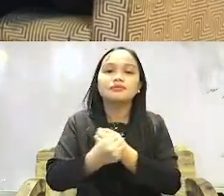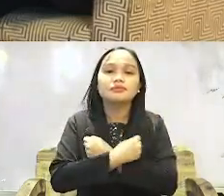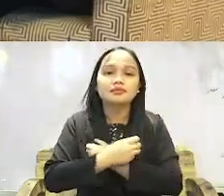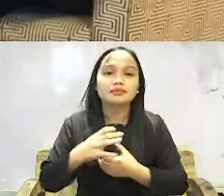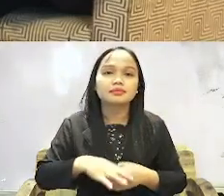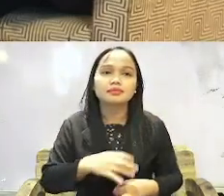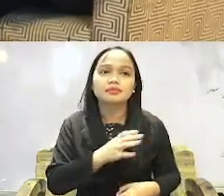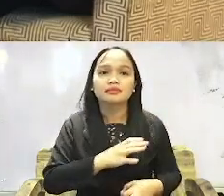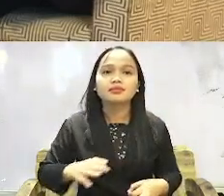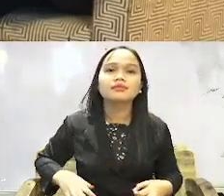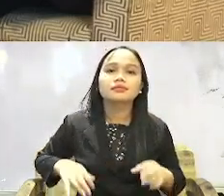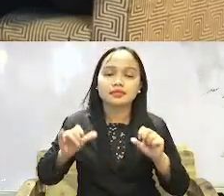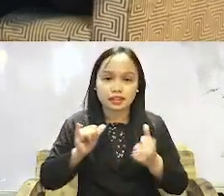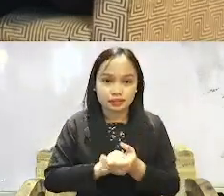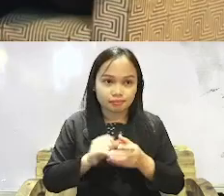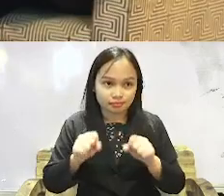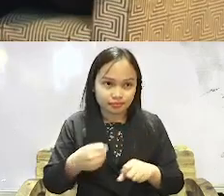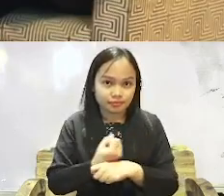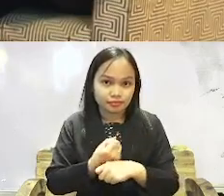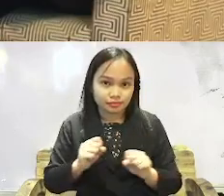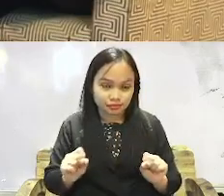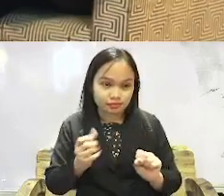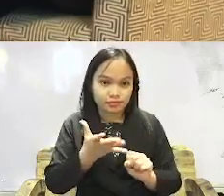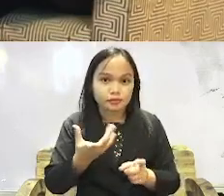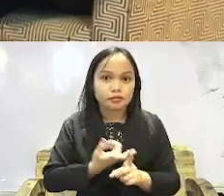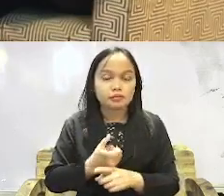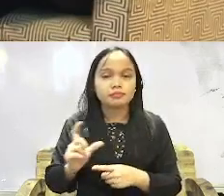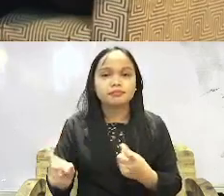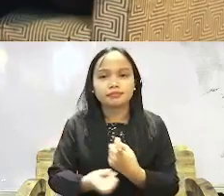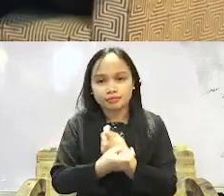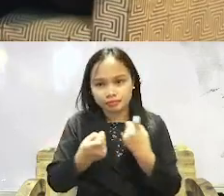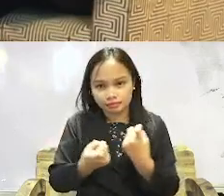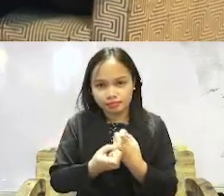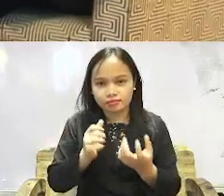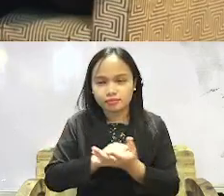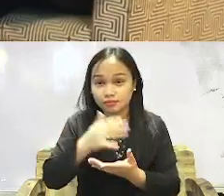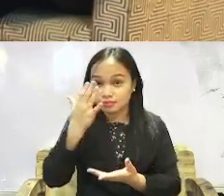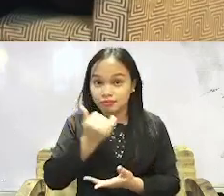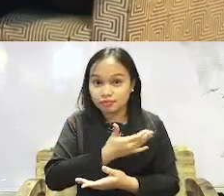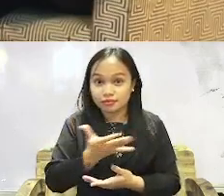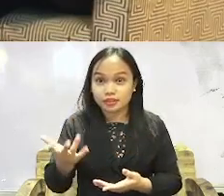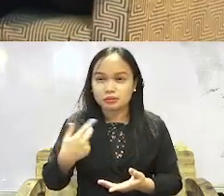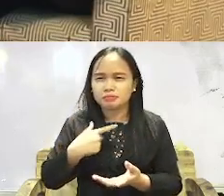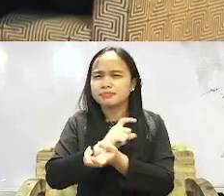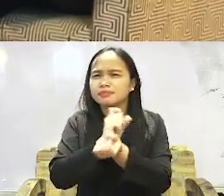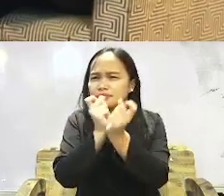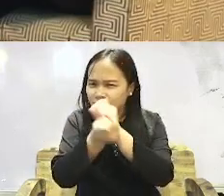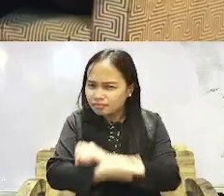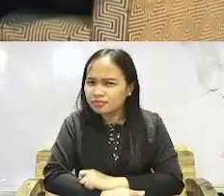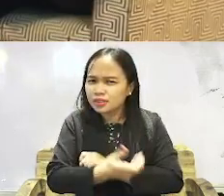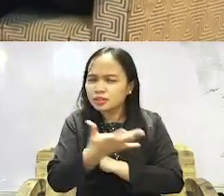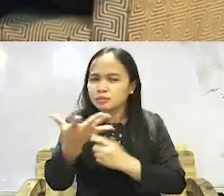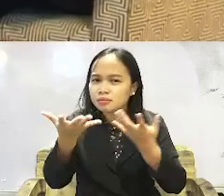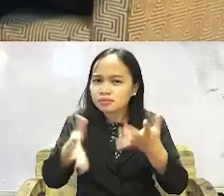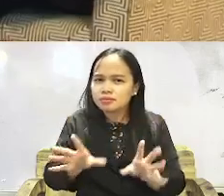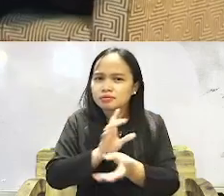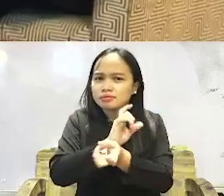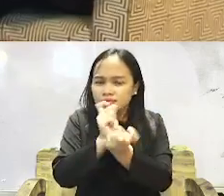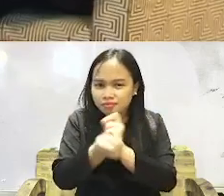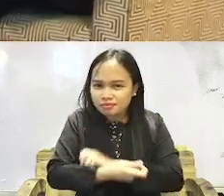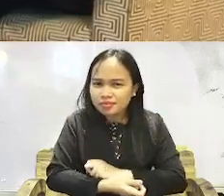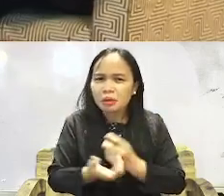Christ that lifted you out of sin. Kaya nga nag-transform ka eh. Nagkaroon ng transformation